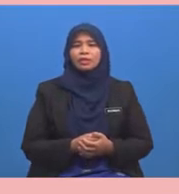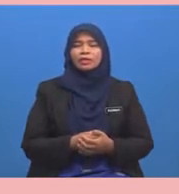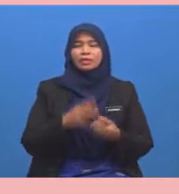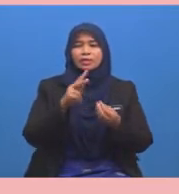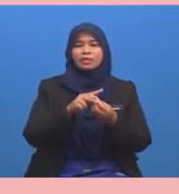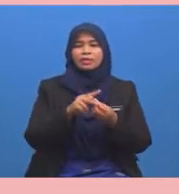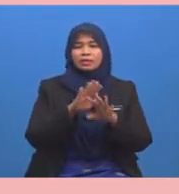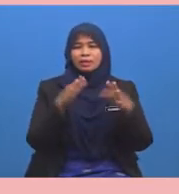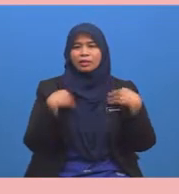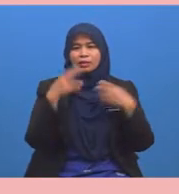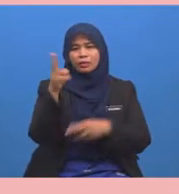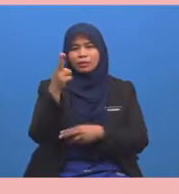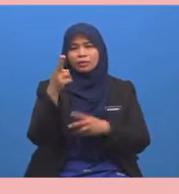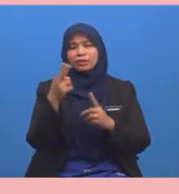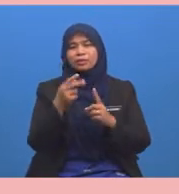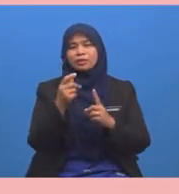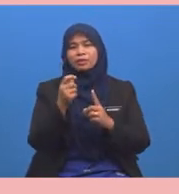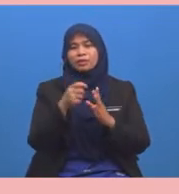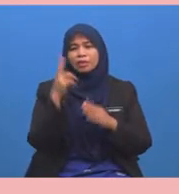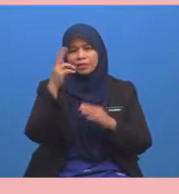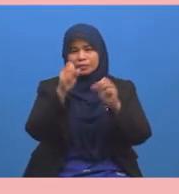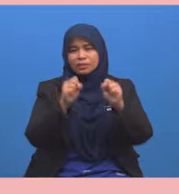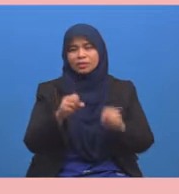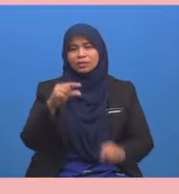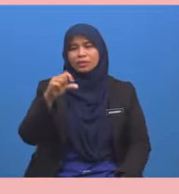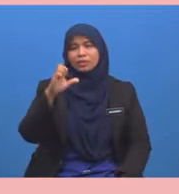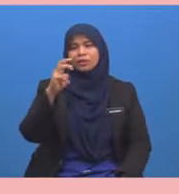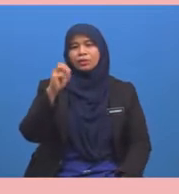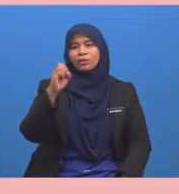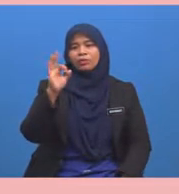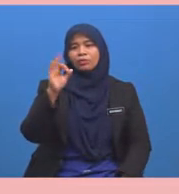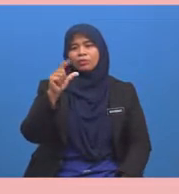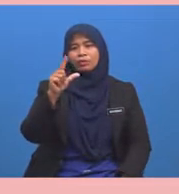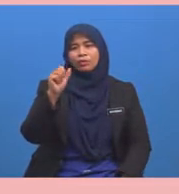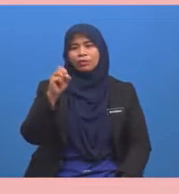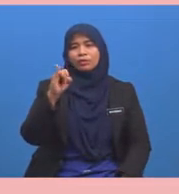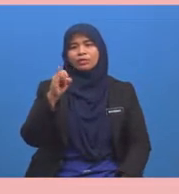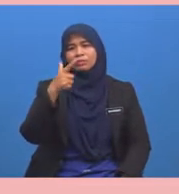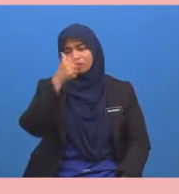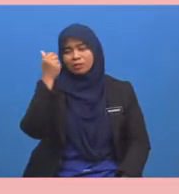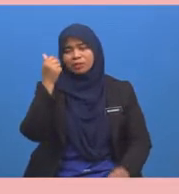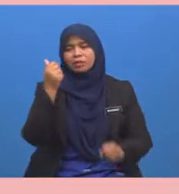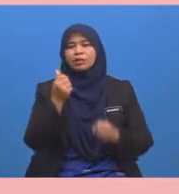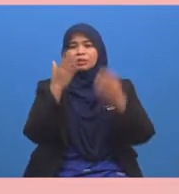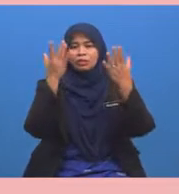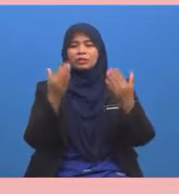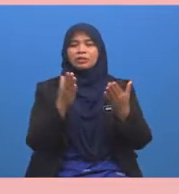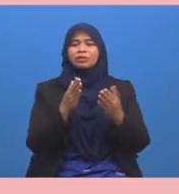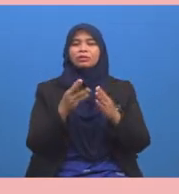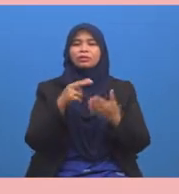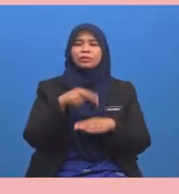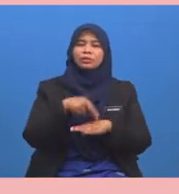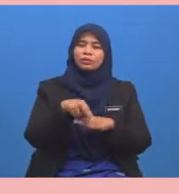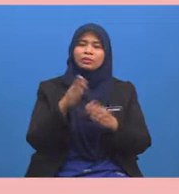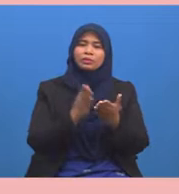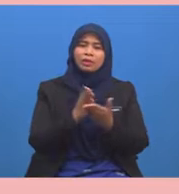Kesan ketiadaan hutan terhadap sistem geomorfologi adalah mengakibatkan hujan turun terus ke